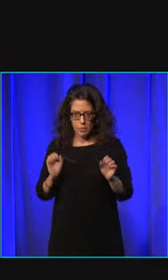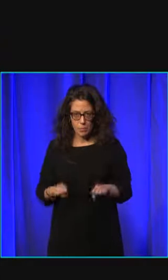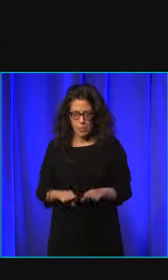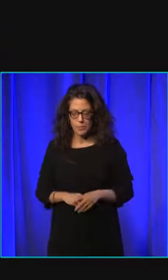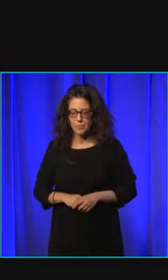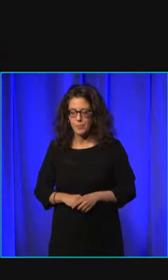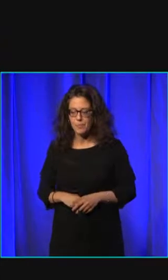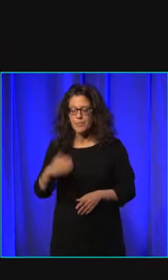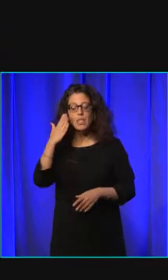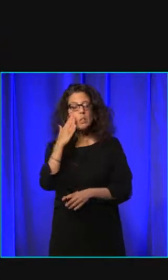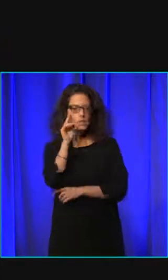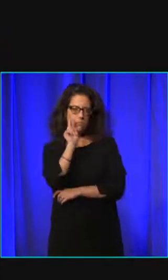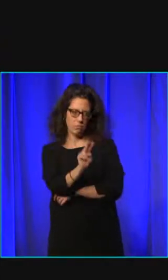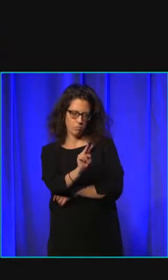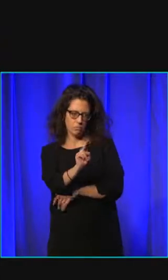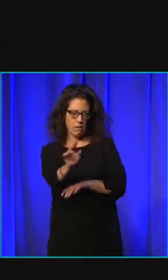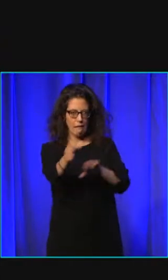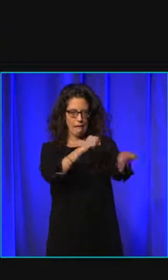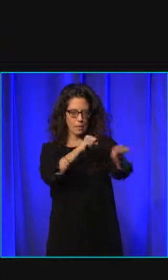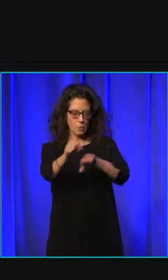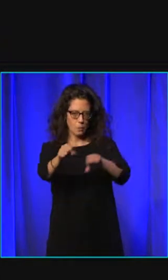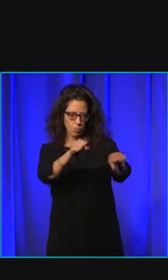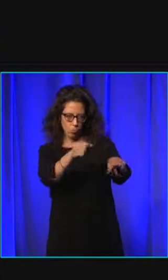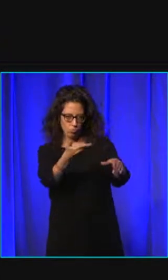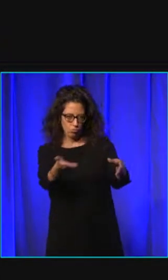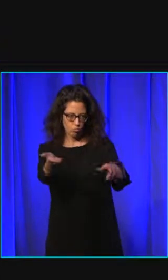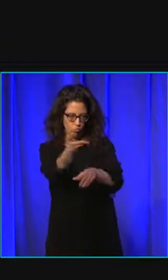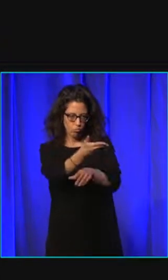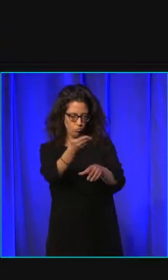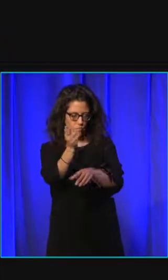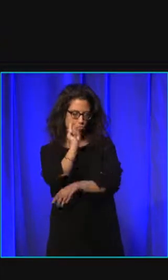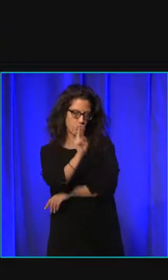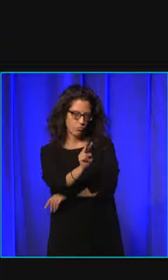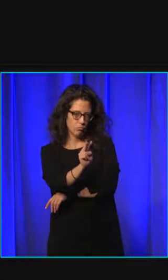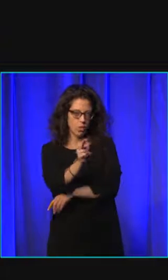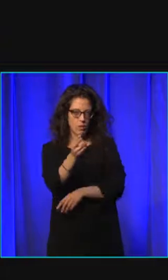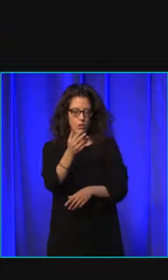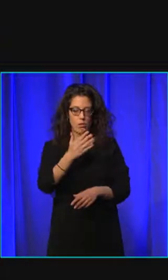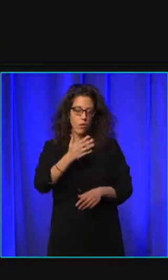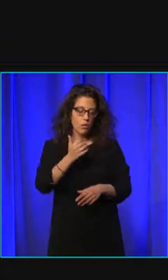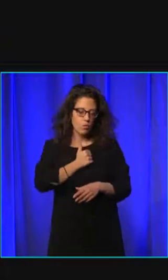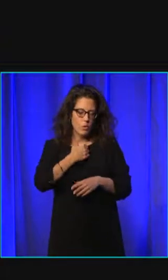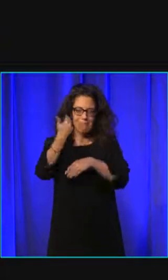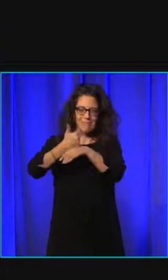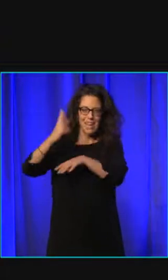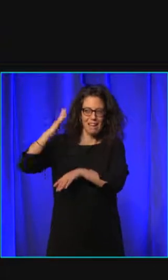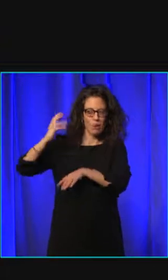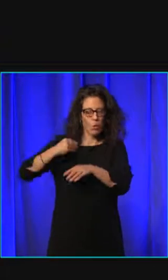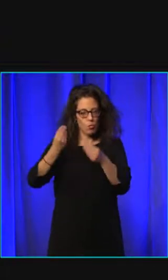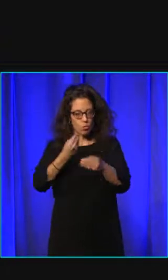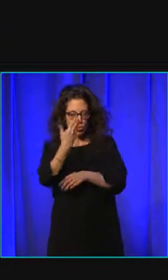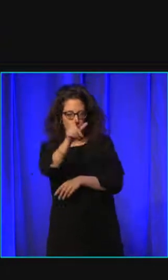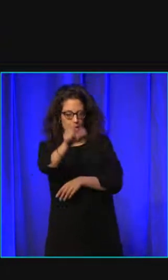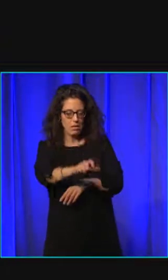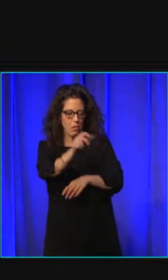observe une action réalisée par ses partenaires d'entraînement ou réalisée par soi-même, on a une